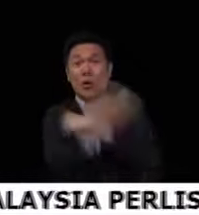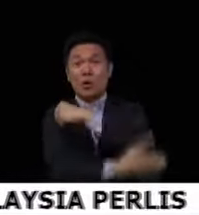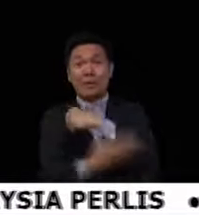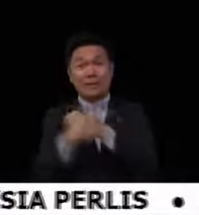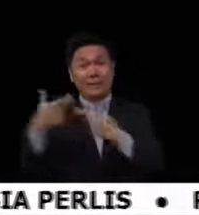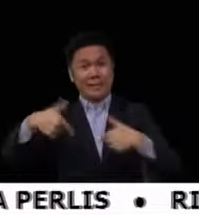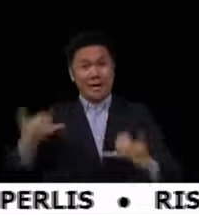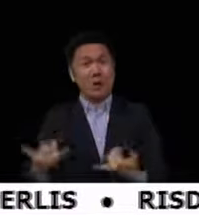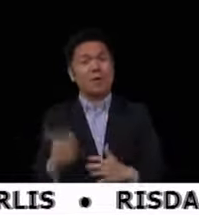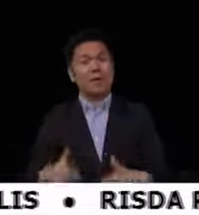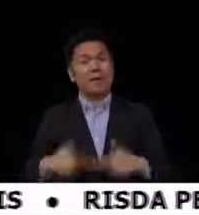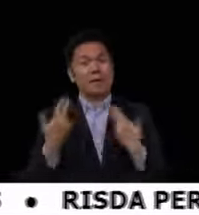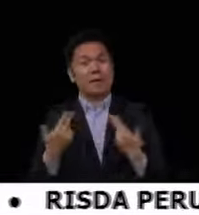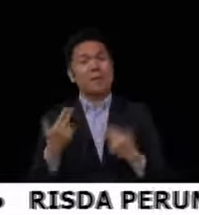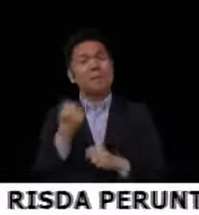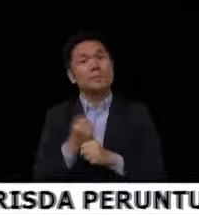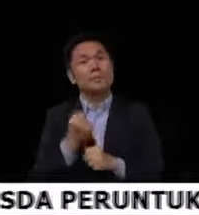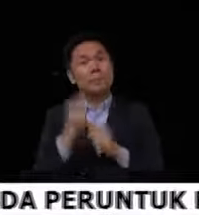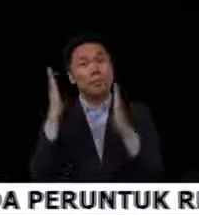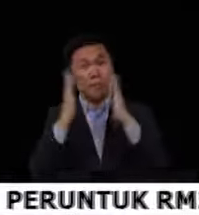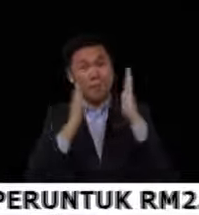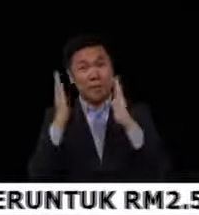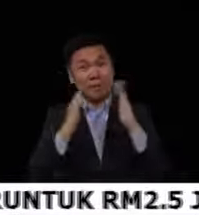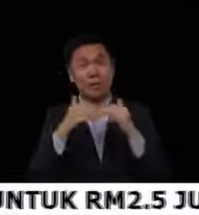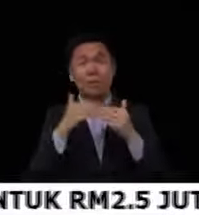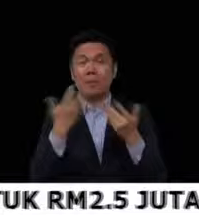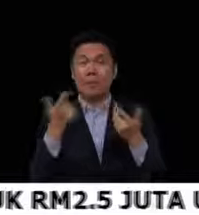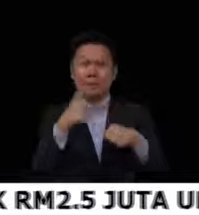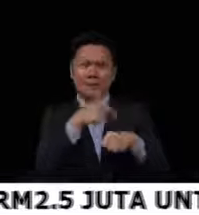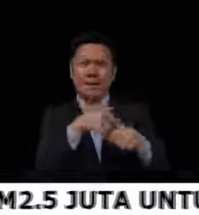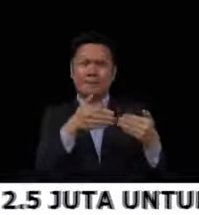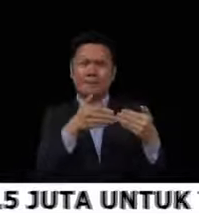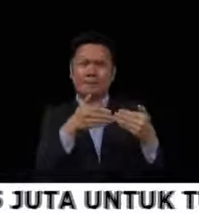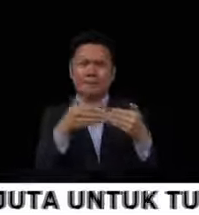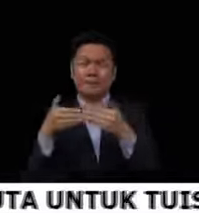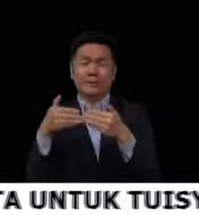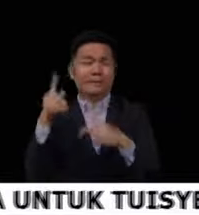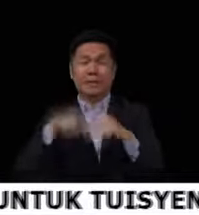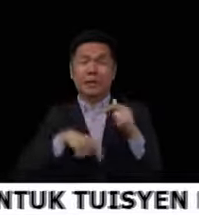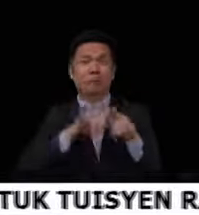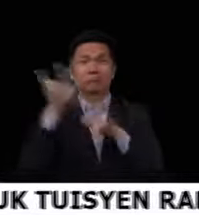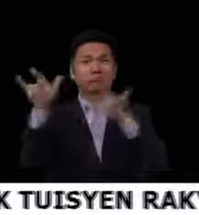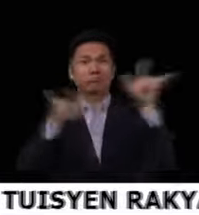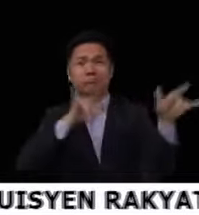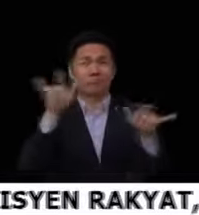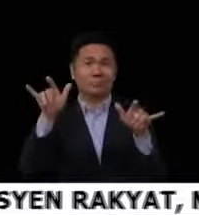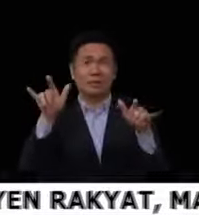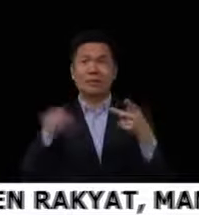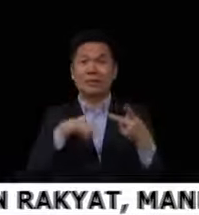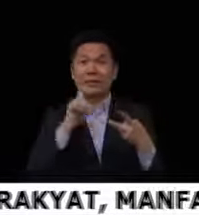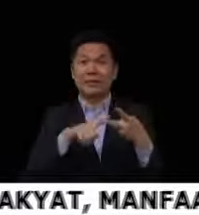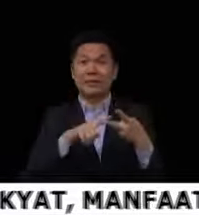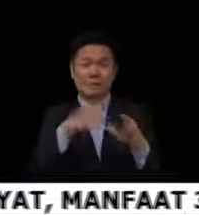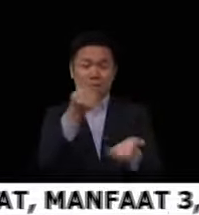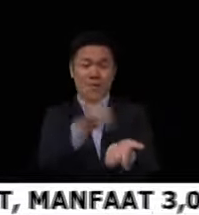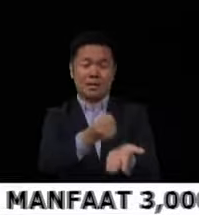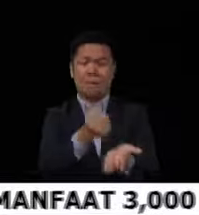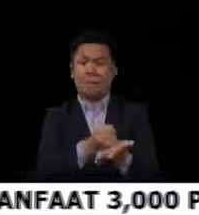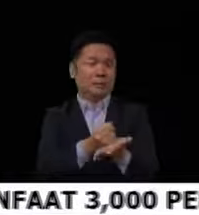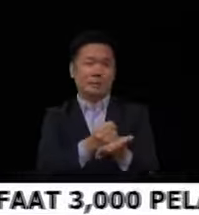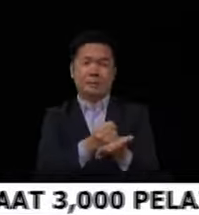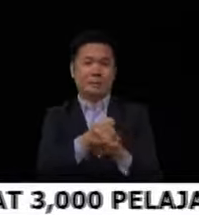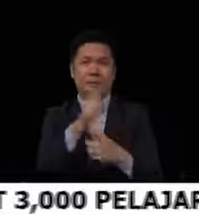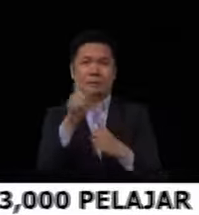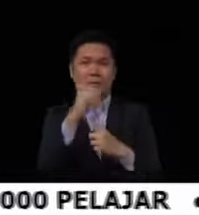ini sama ada mereka tinggal lebih tempo mencoba tak boleh balik dan tidak boleh rinuha password